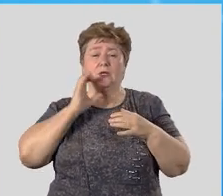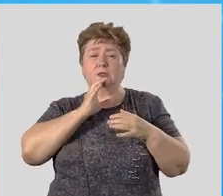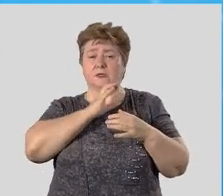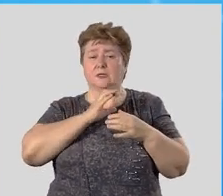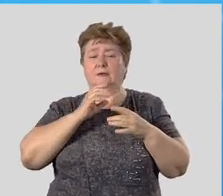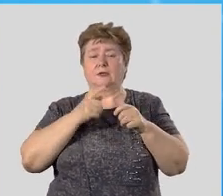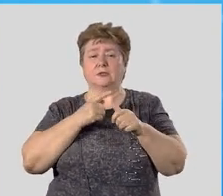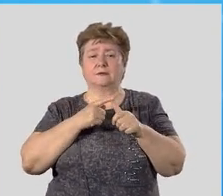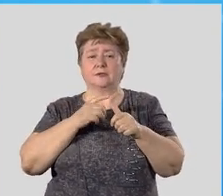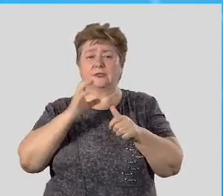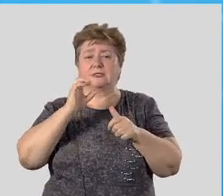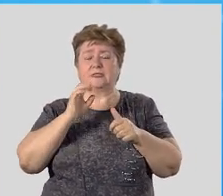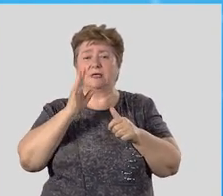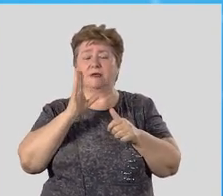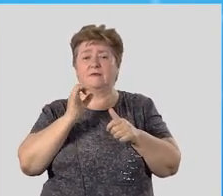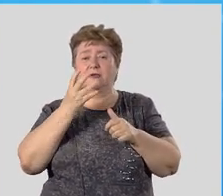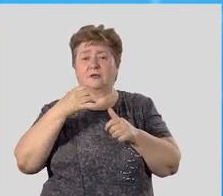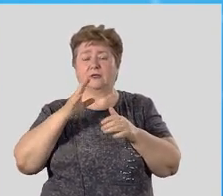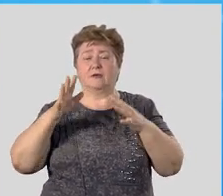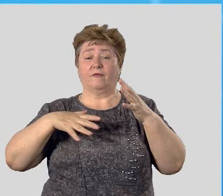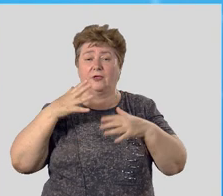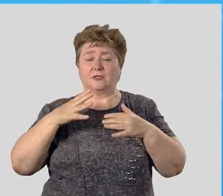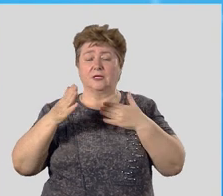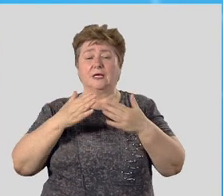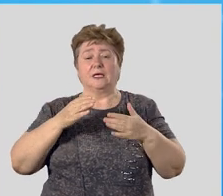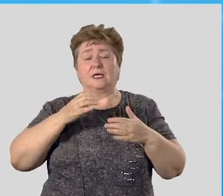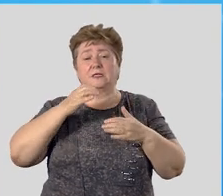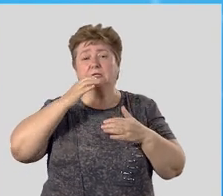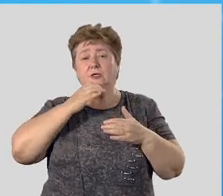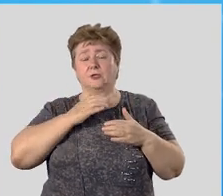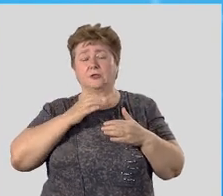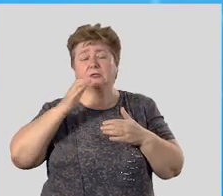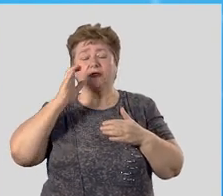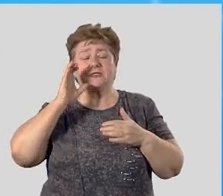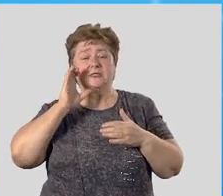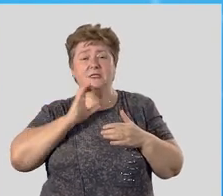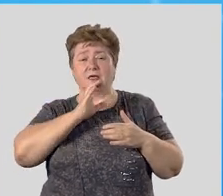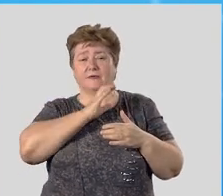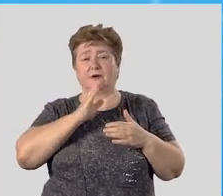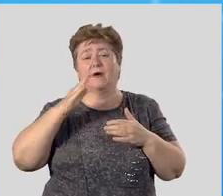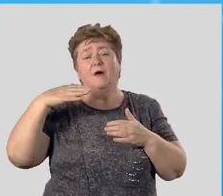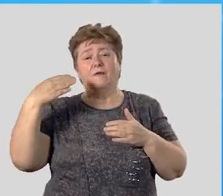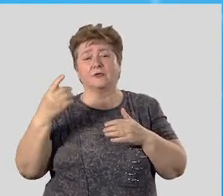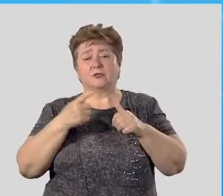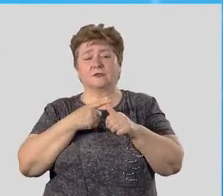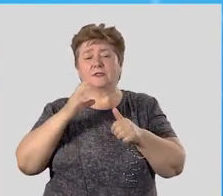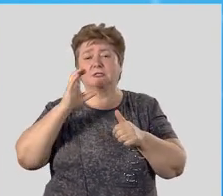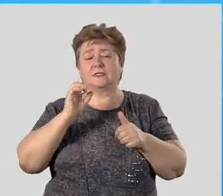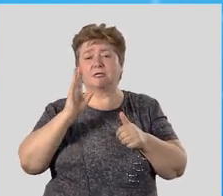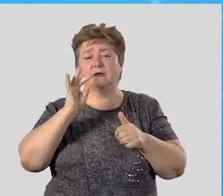то он называется северным ветром. Если дует с северо-востока, то